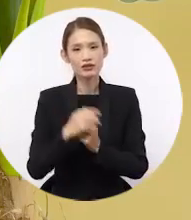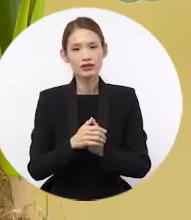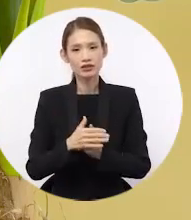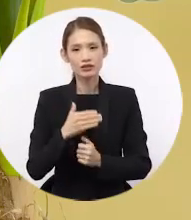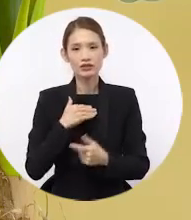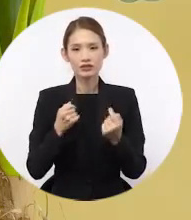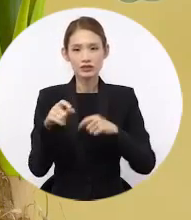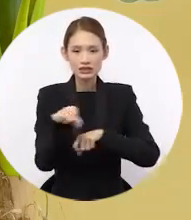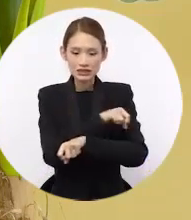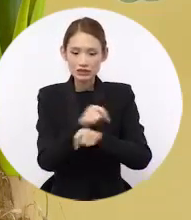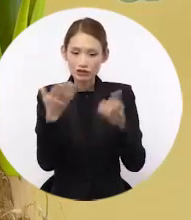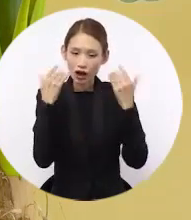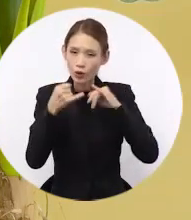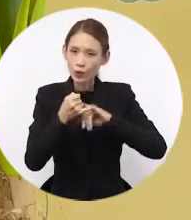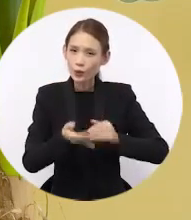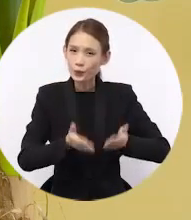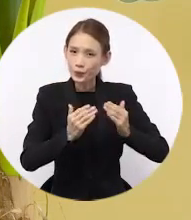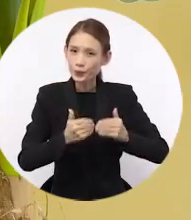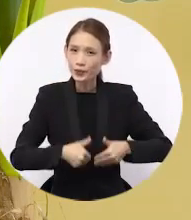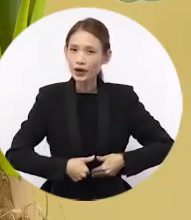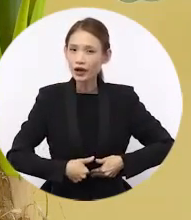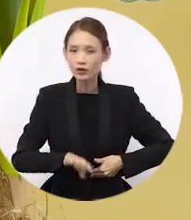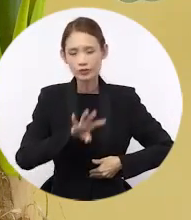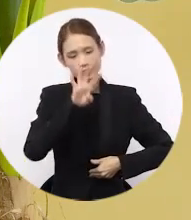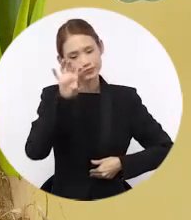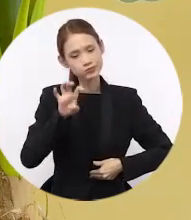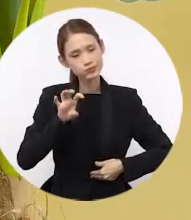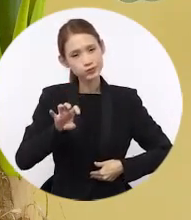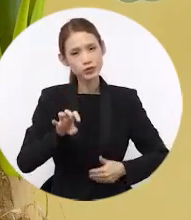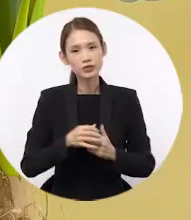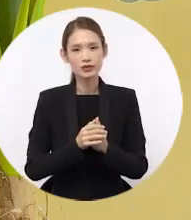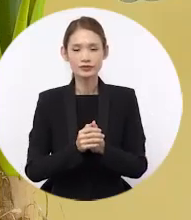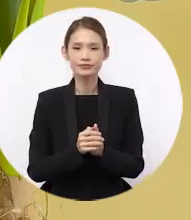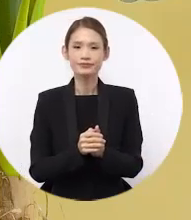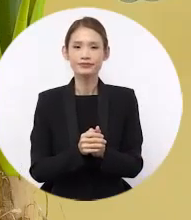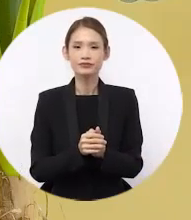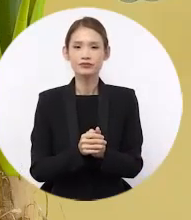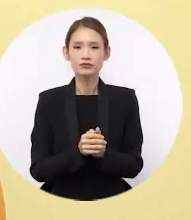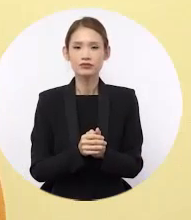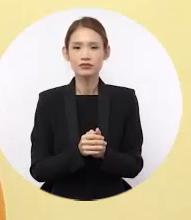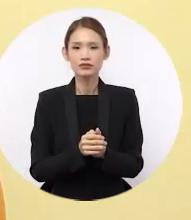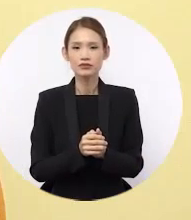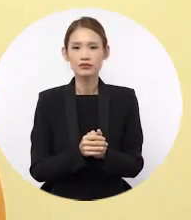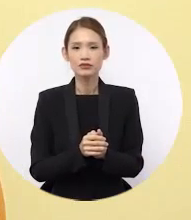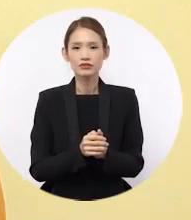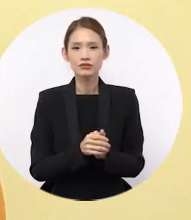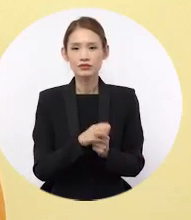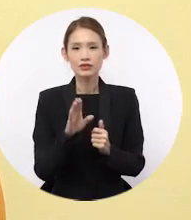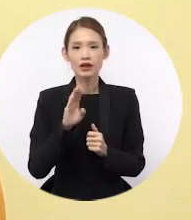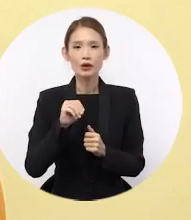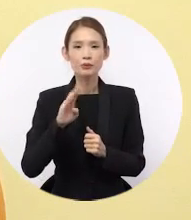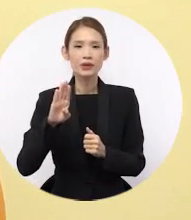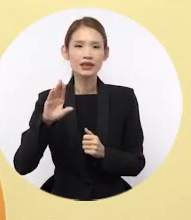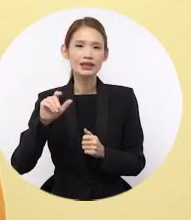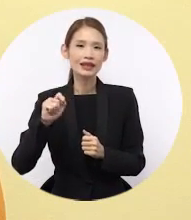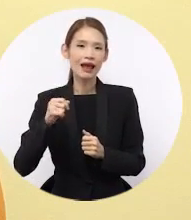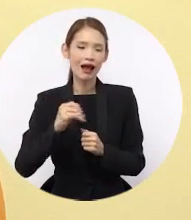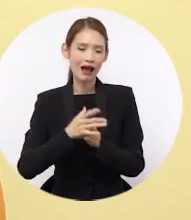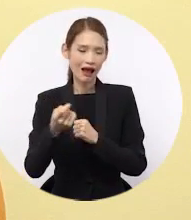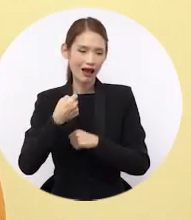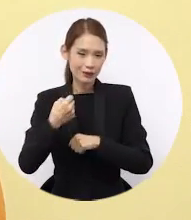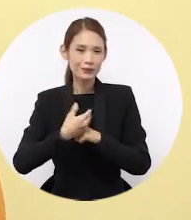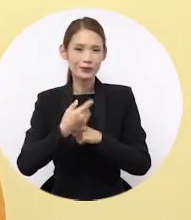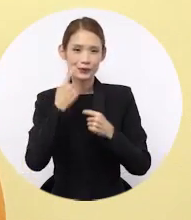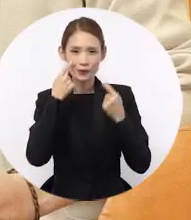했어요. 그래서 저는 특수학교 꼭 있어야 할까? 하고 의문을 가지는 사람입니다. 아, 이게 MBTI가 확실히